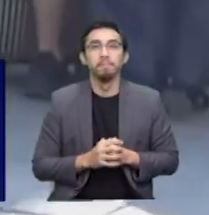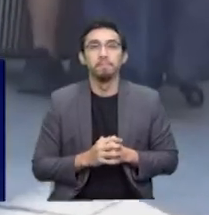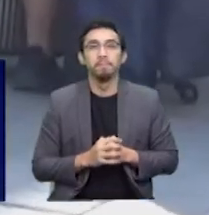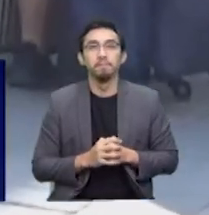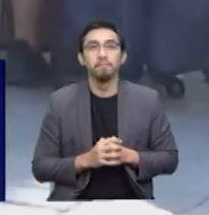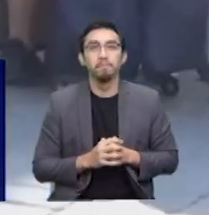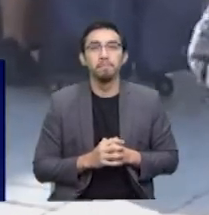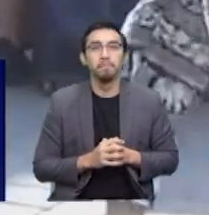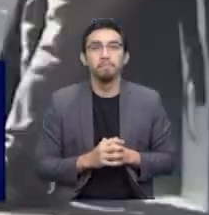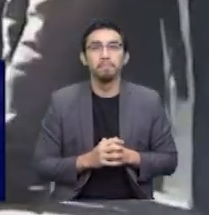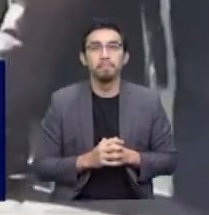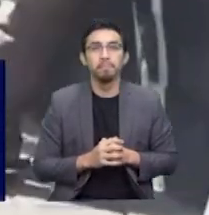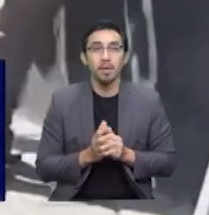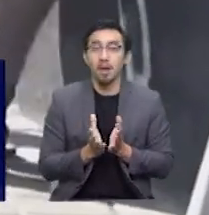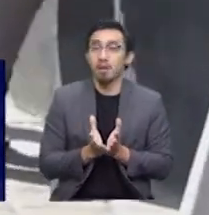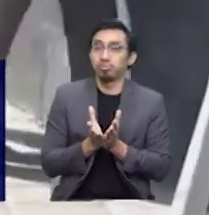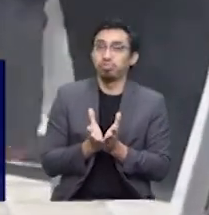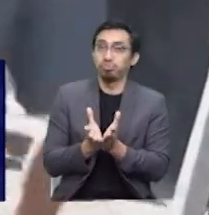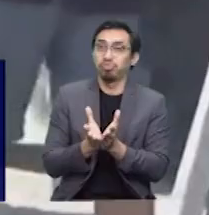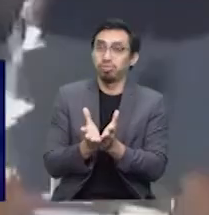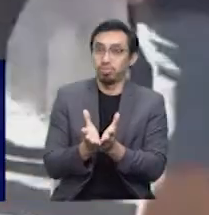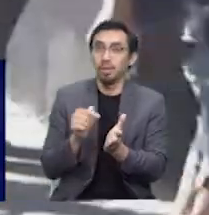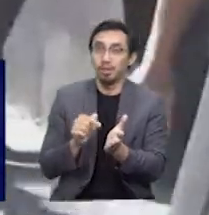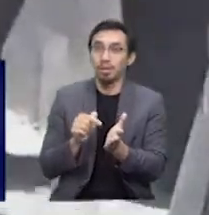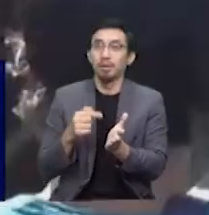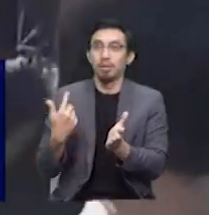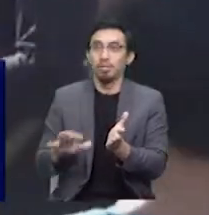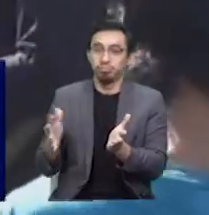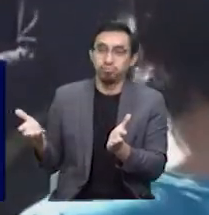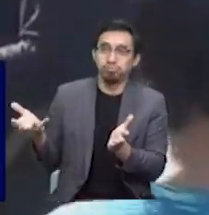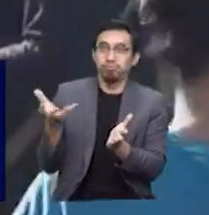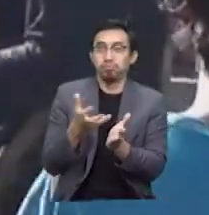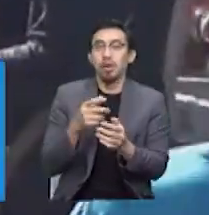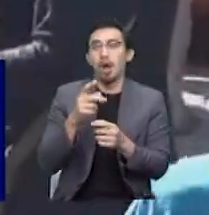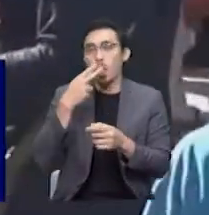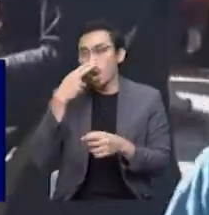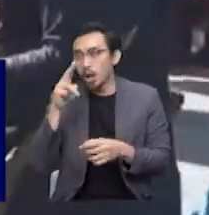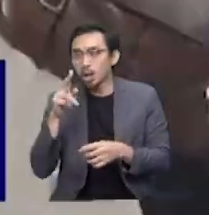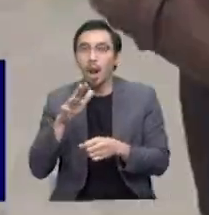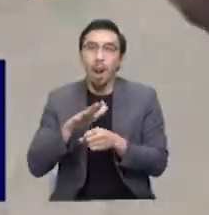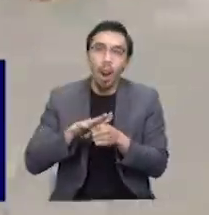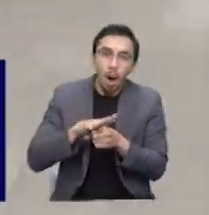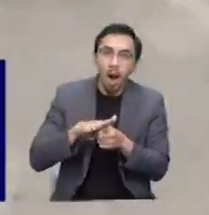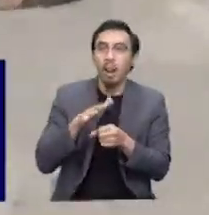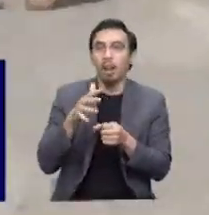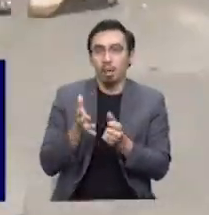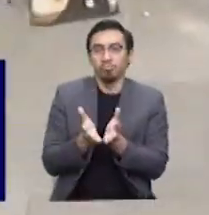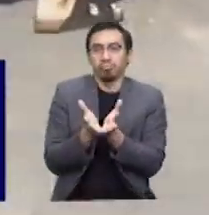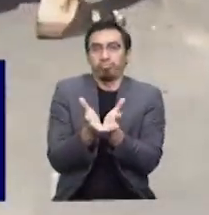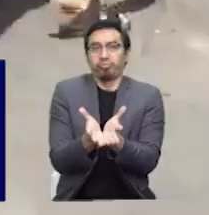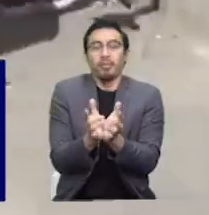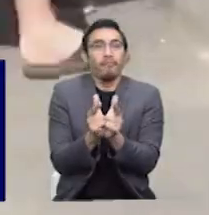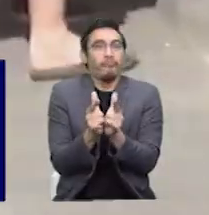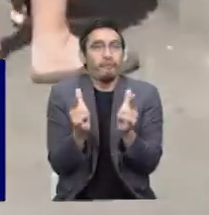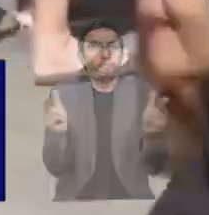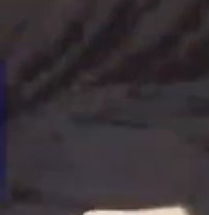Pelabuhan kapal cepat Sanur Denpasar dipadati ribuan wisatawan dari dalam negeri dan mancanegara. Para wisatawan ini akan merayakan malam Tahun